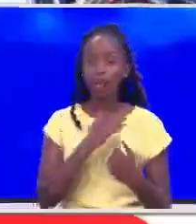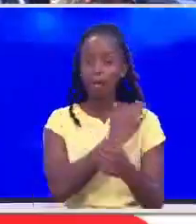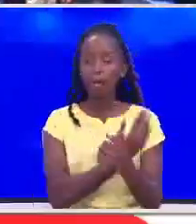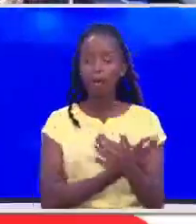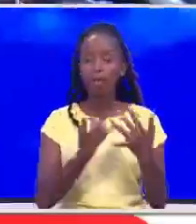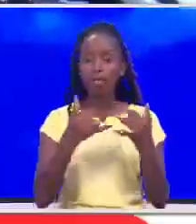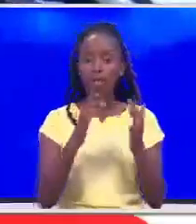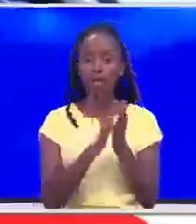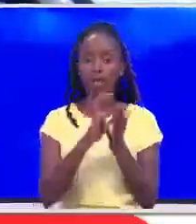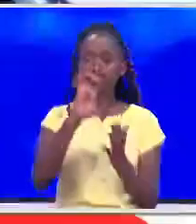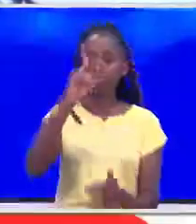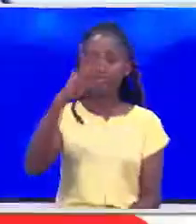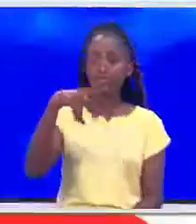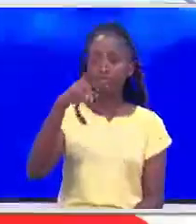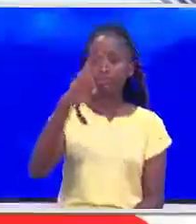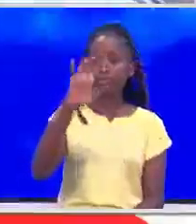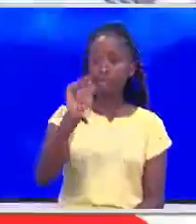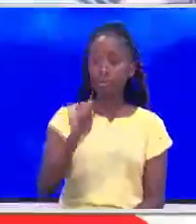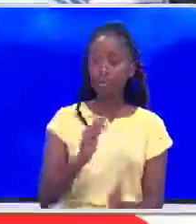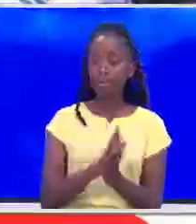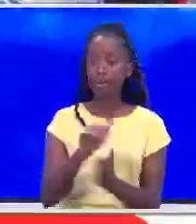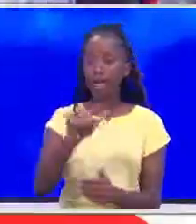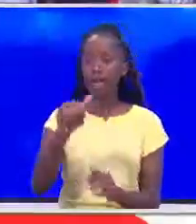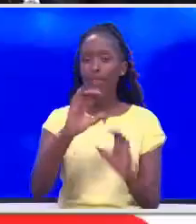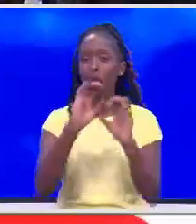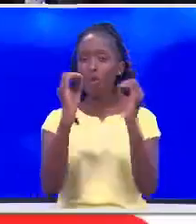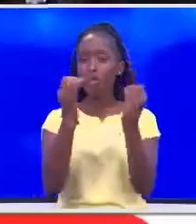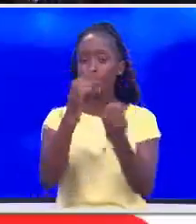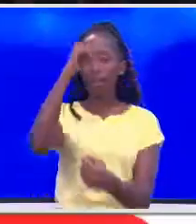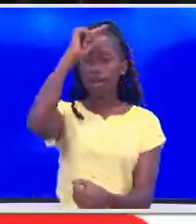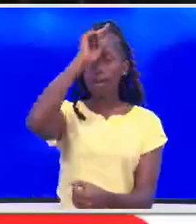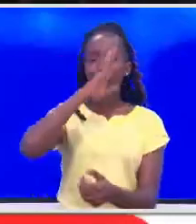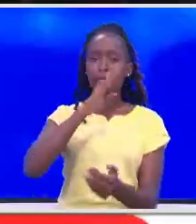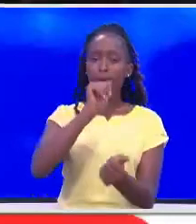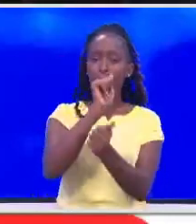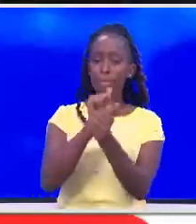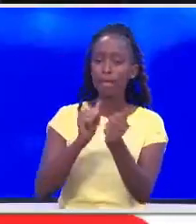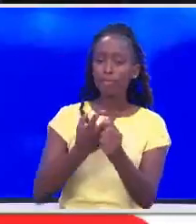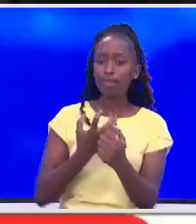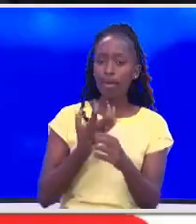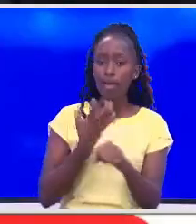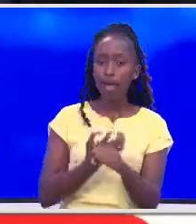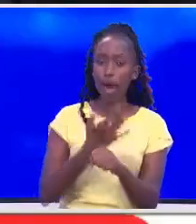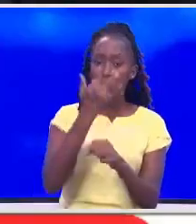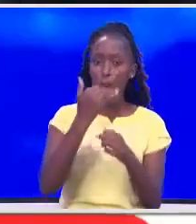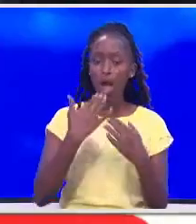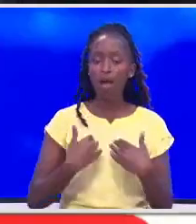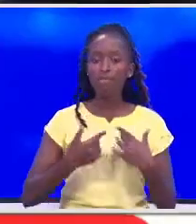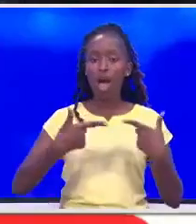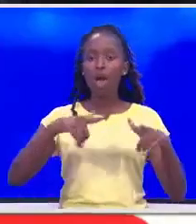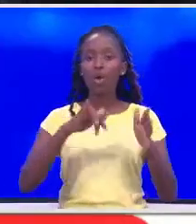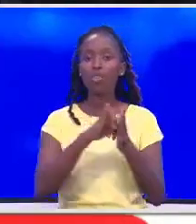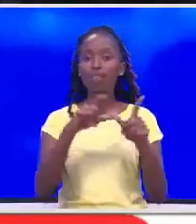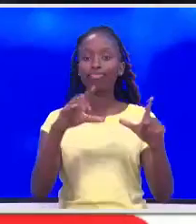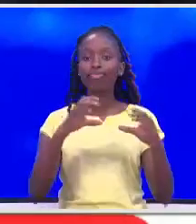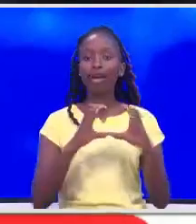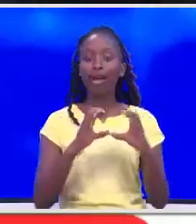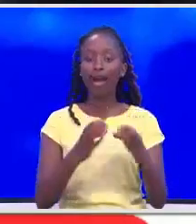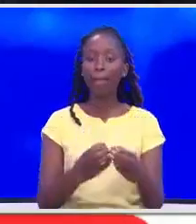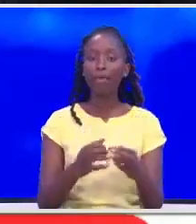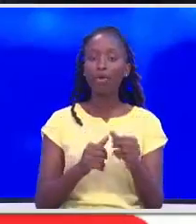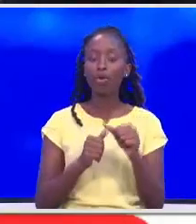na petroli na mashirika mengine ya serikali kuchukuliwa hatua kali kwa kuruhusu kampuni hiyo kuendeleza shughuli